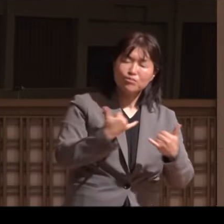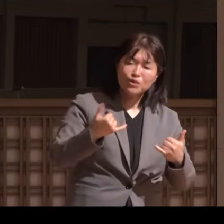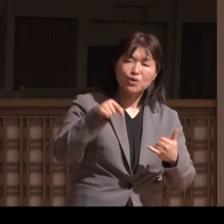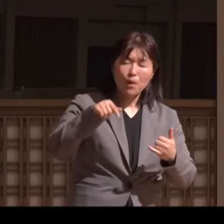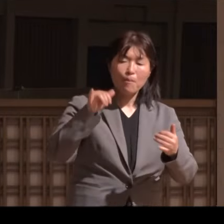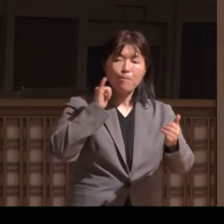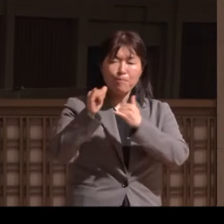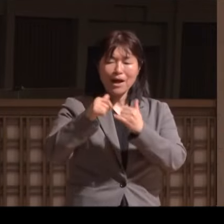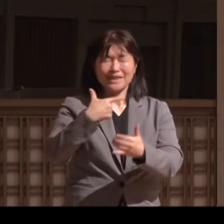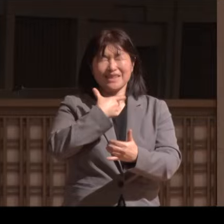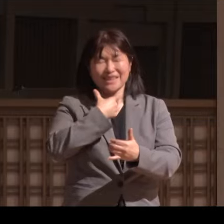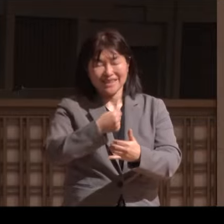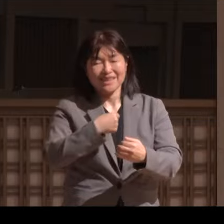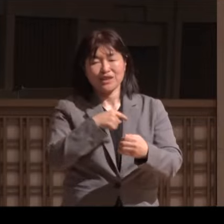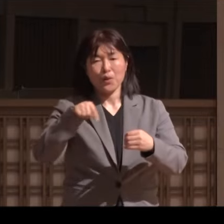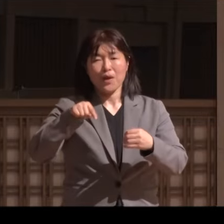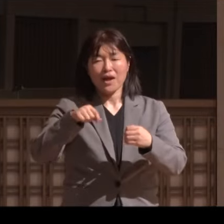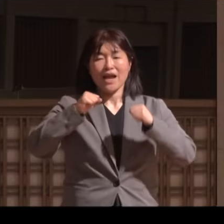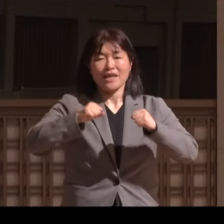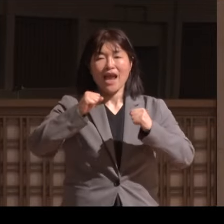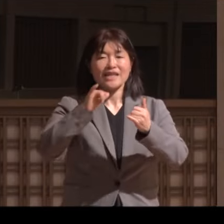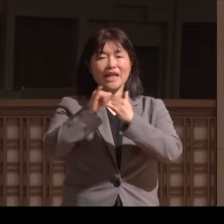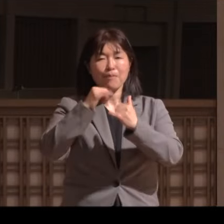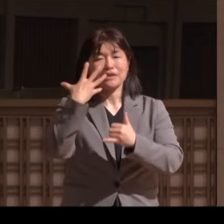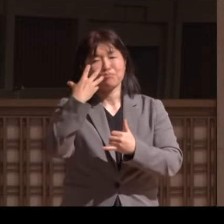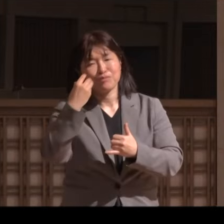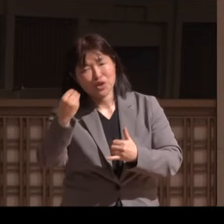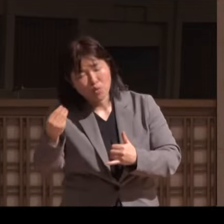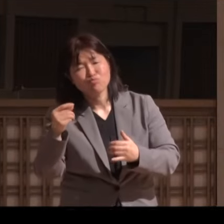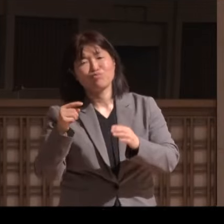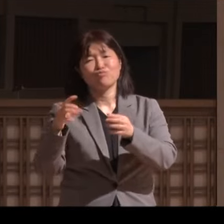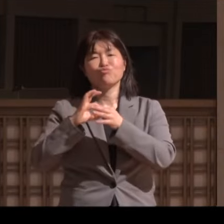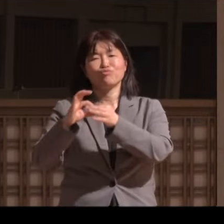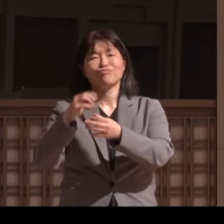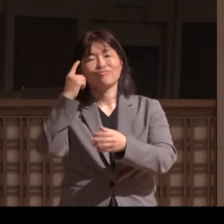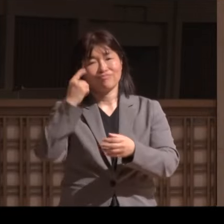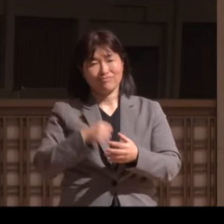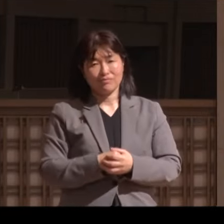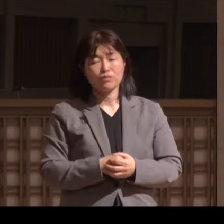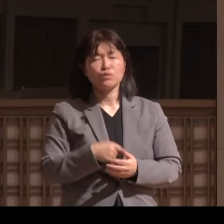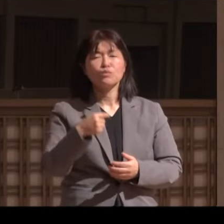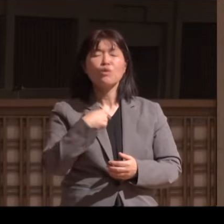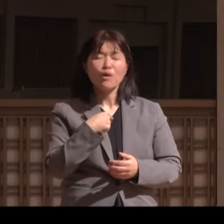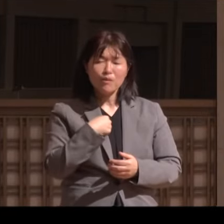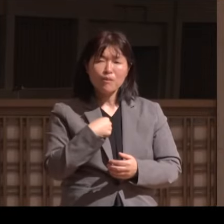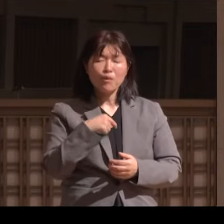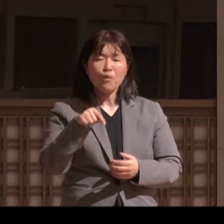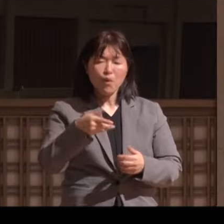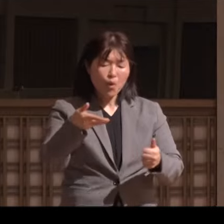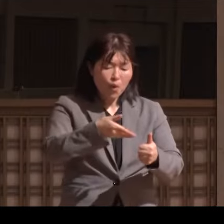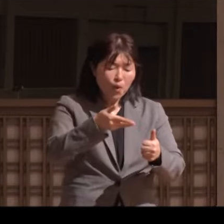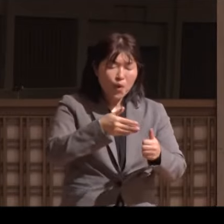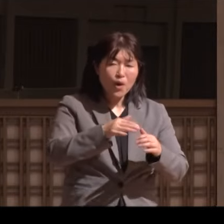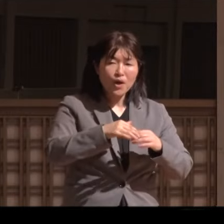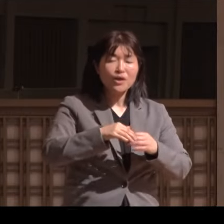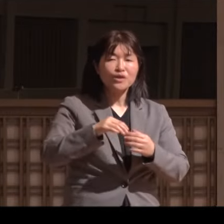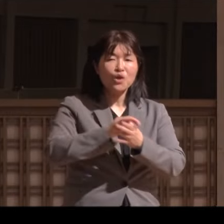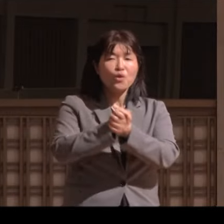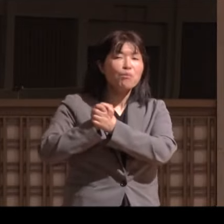街のことが好きっていうその元気な街っていうのがすごく魅力的だと思うので私自身もやっぱりあのその子育て世代の